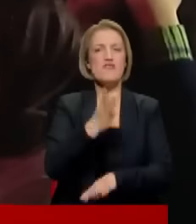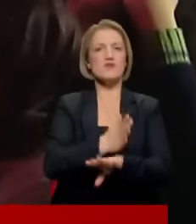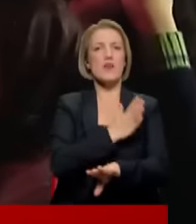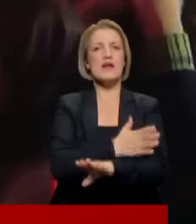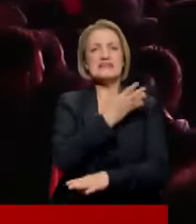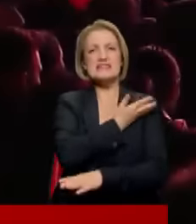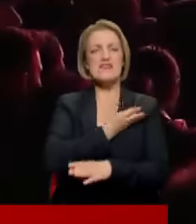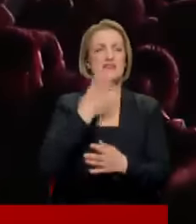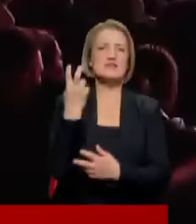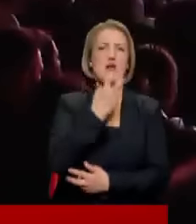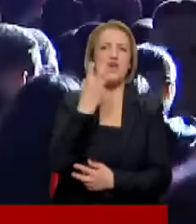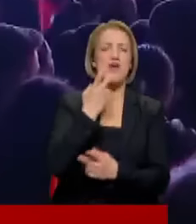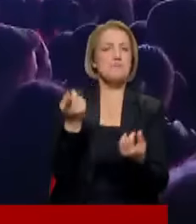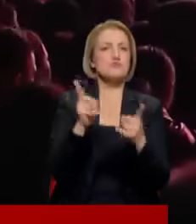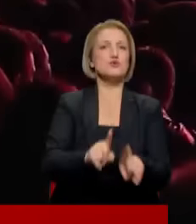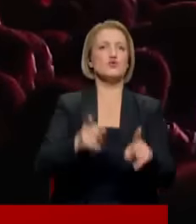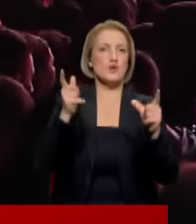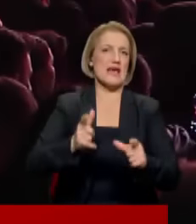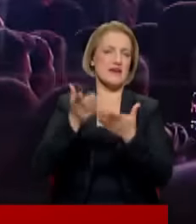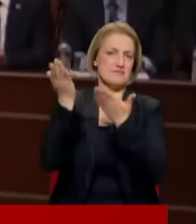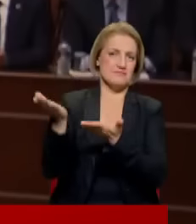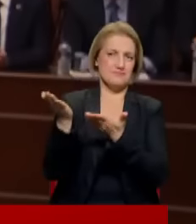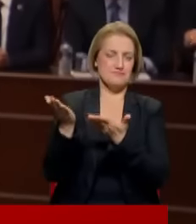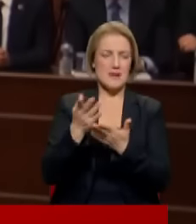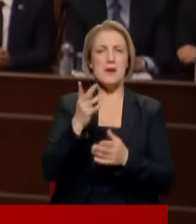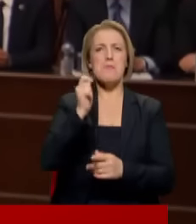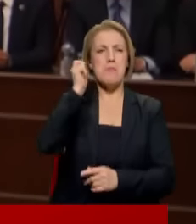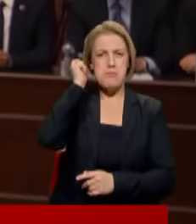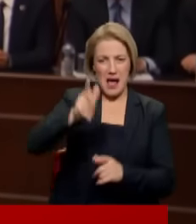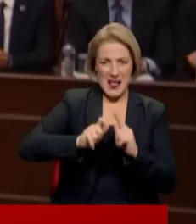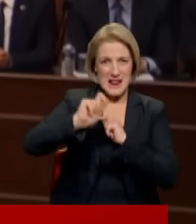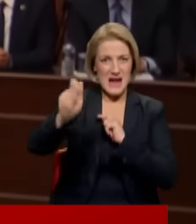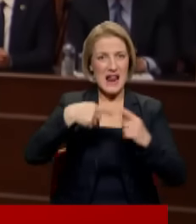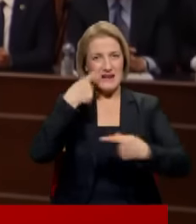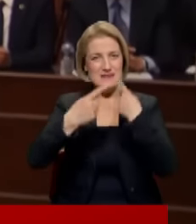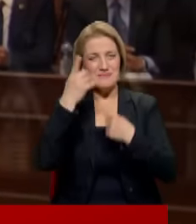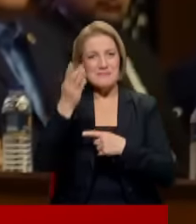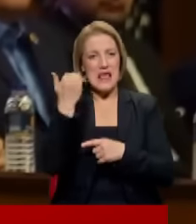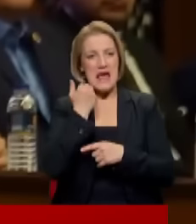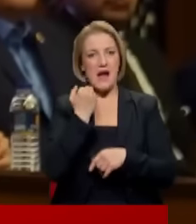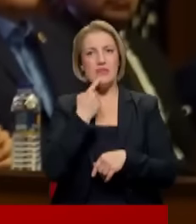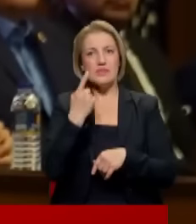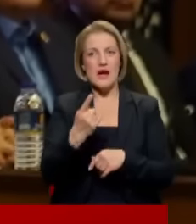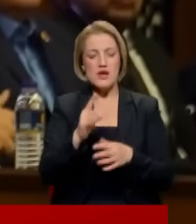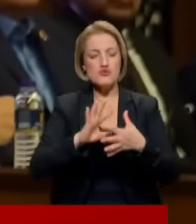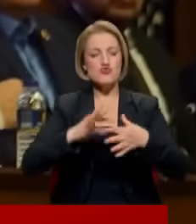vatandaşın sevdikleri sanatçılarla buluşturuldu söyledi yavaş faş bedeller ödendiği iddialarını Yalanlar